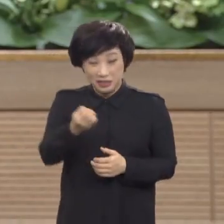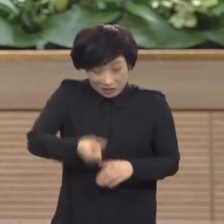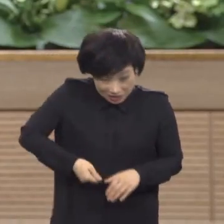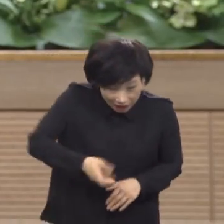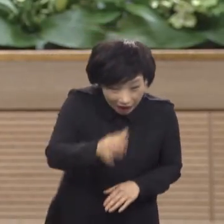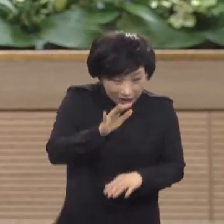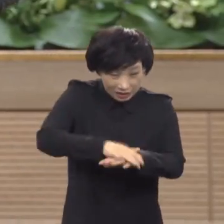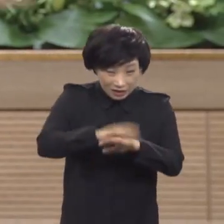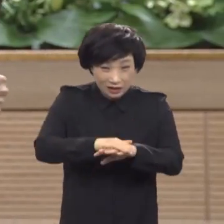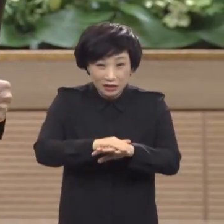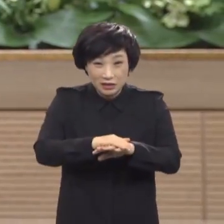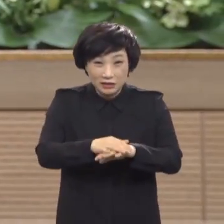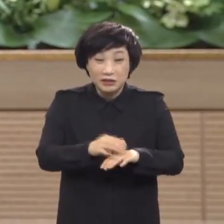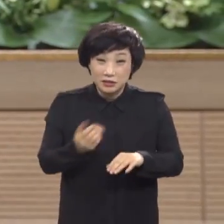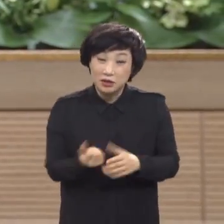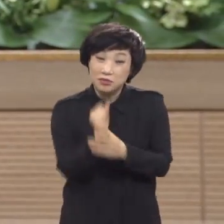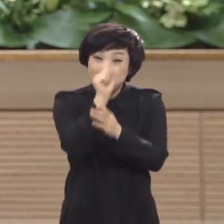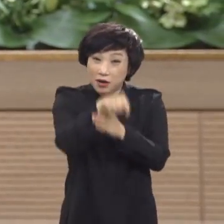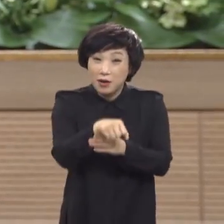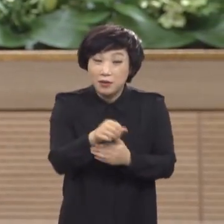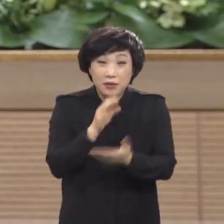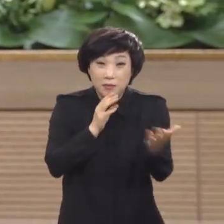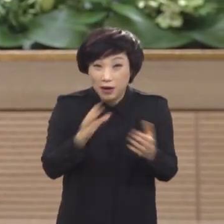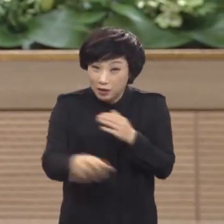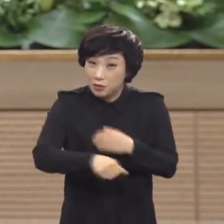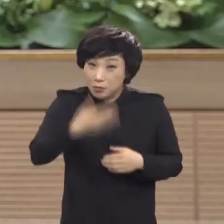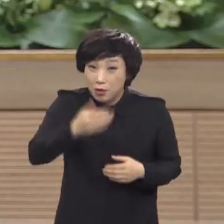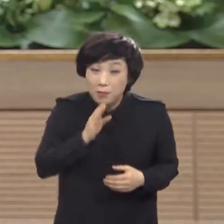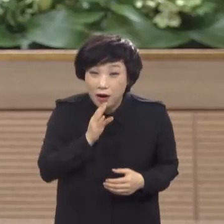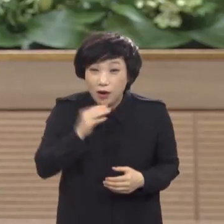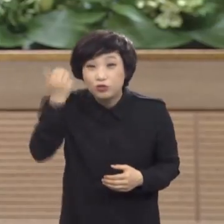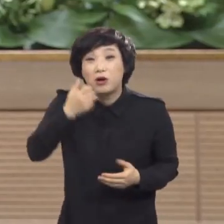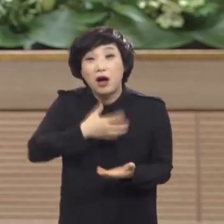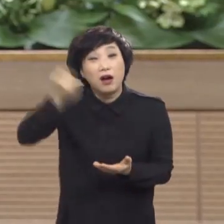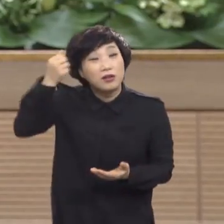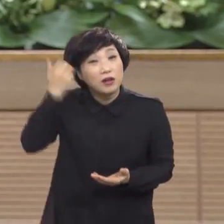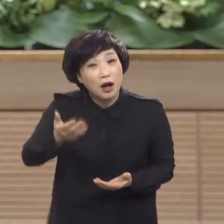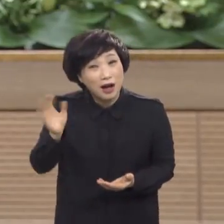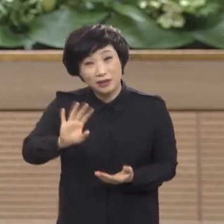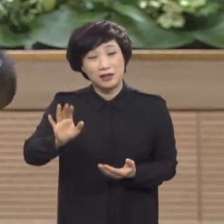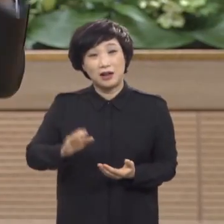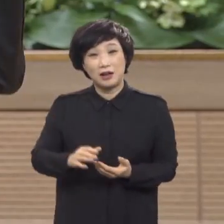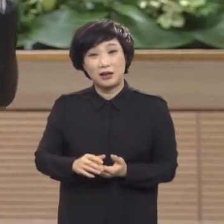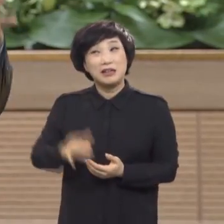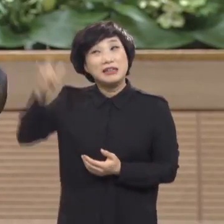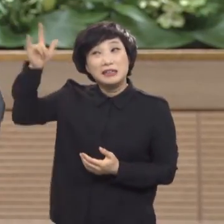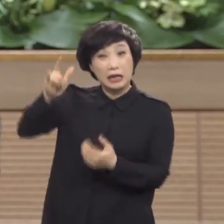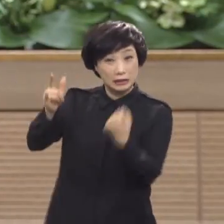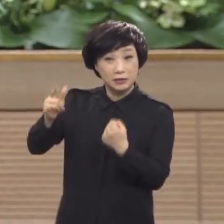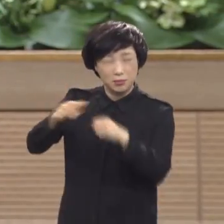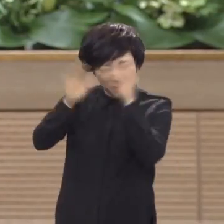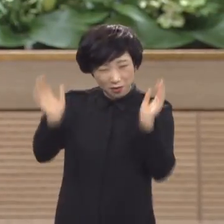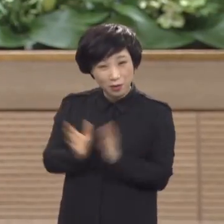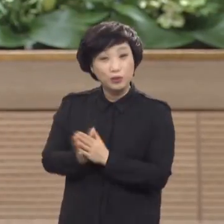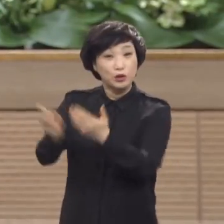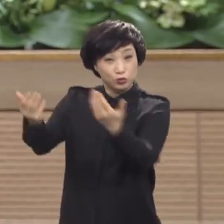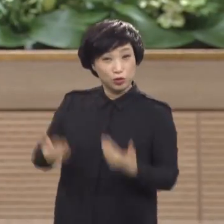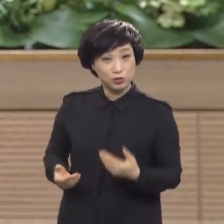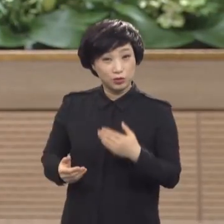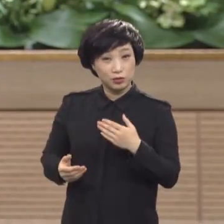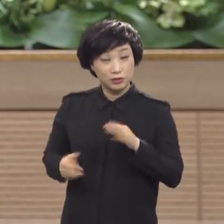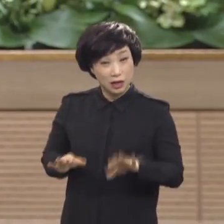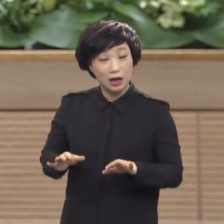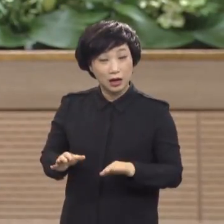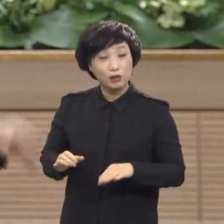시비합니까? 저 태양 에너지 누가 시비합니까? 한 번 주셨으면 그냥 손 딱 떼고 내 거라 그